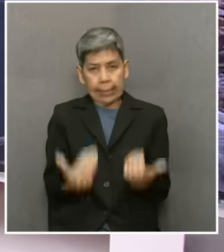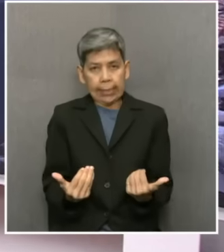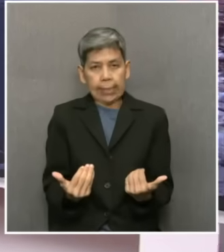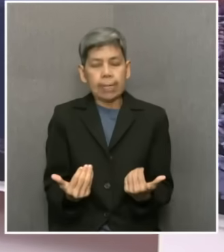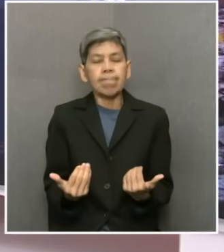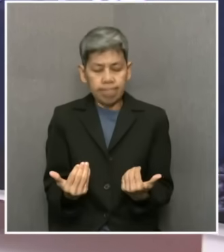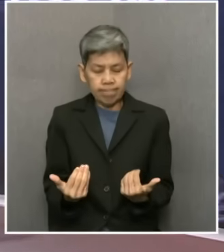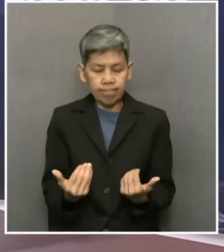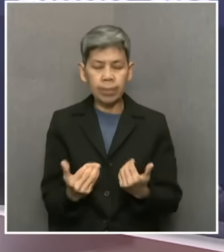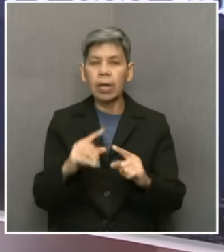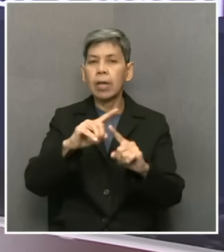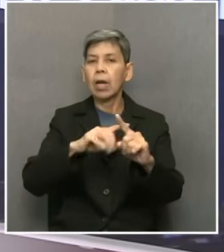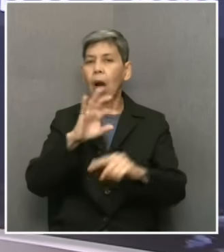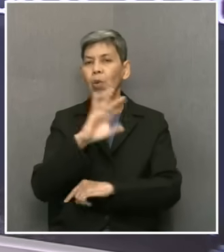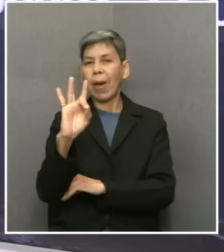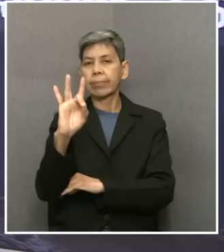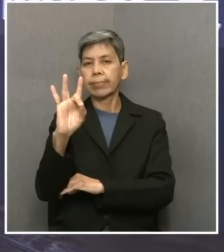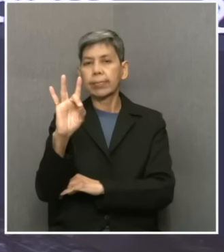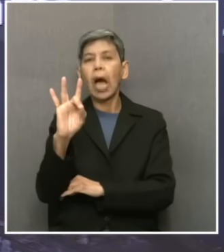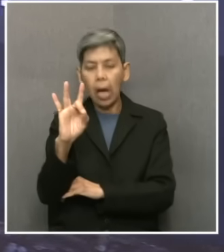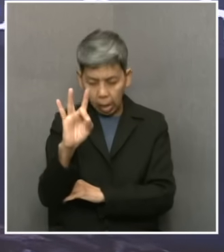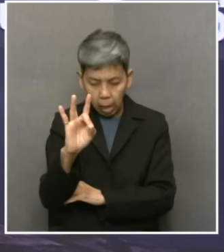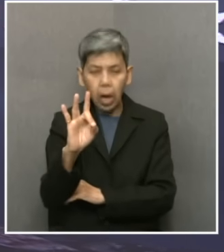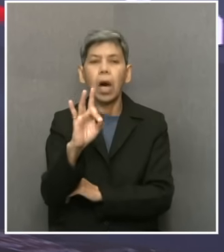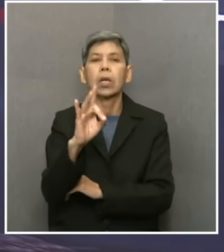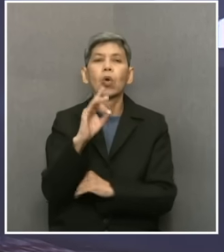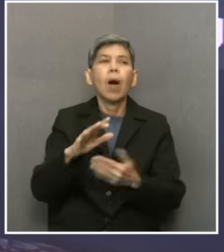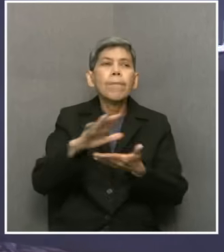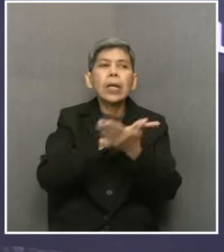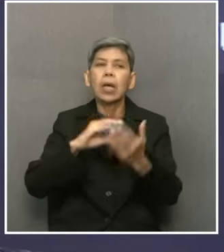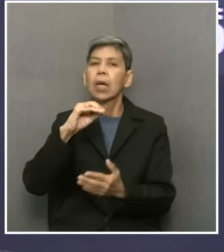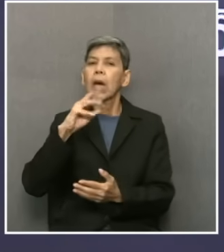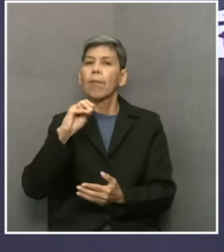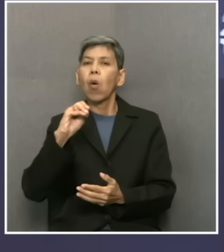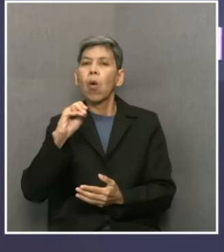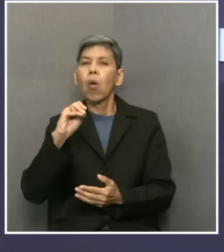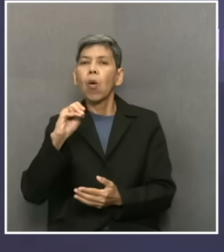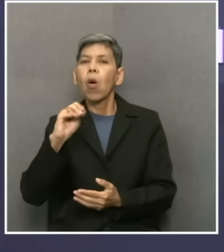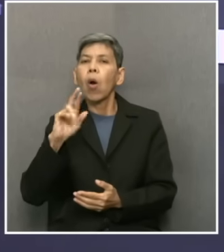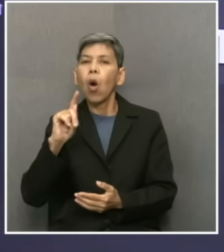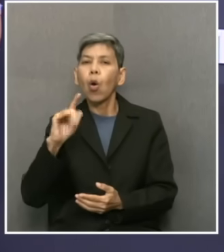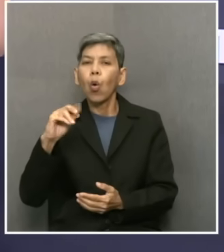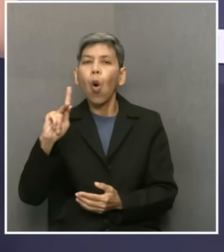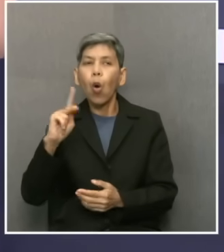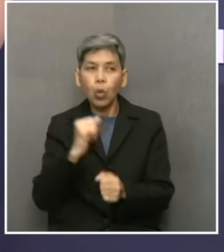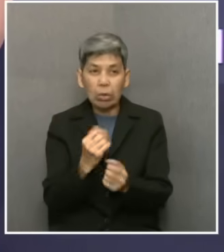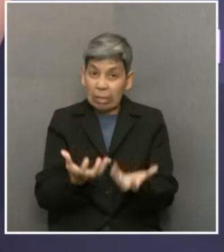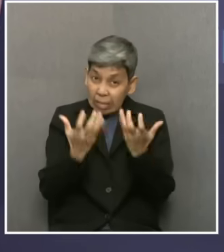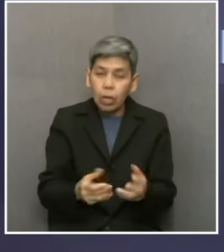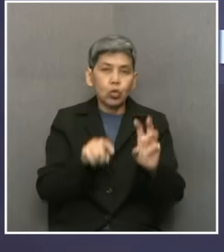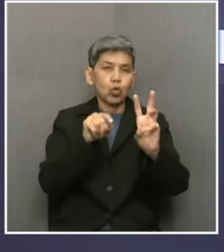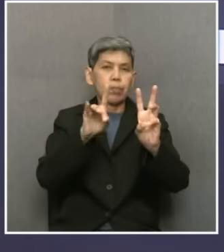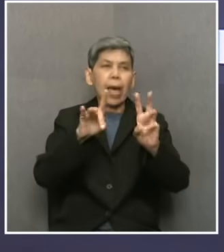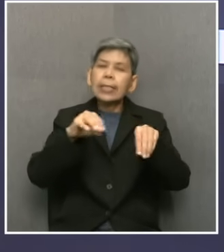ก็คือ8กันยายนที่ผ่านมาเกิดขึ้นที่ประเทศโมร็อกโกขนาด 6.8 นะคะโมร็อกโกเนี่ยเป็นประเทศ